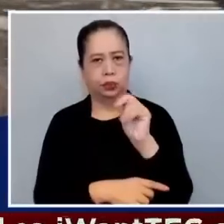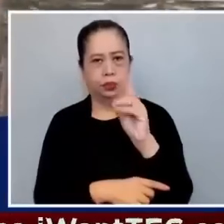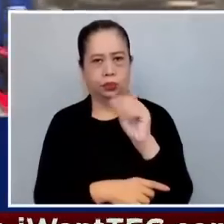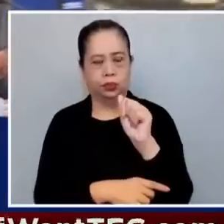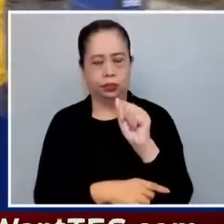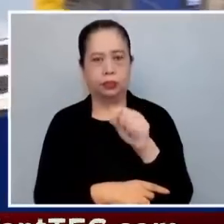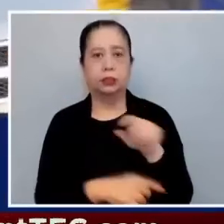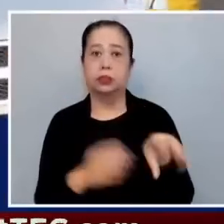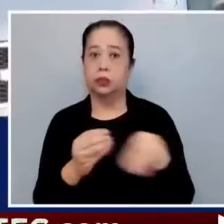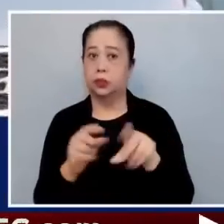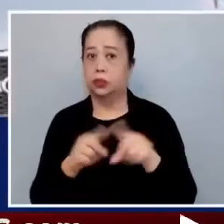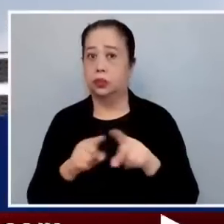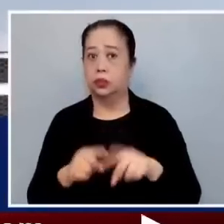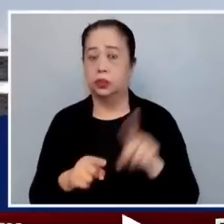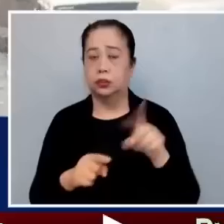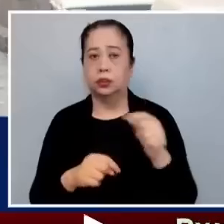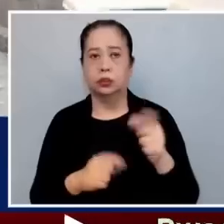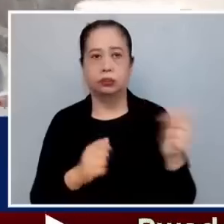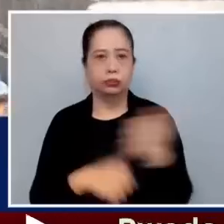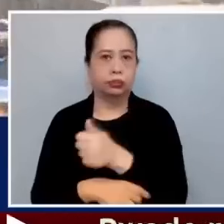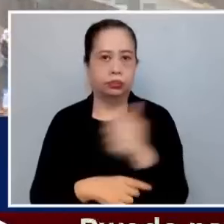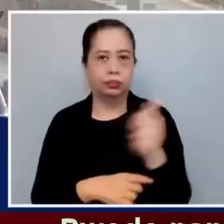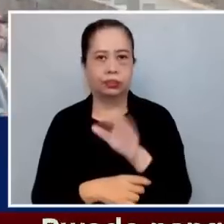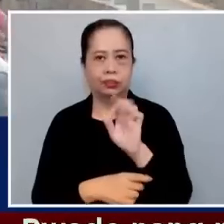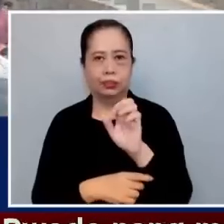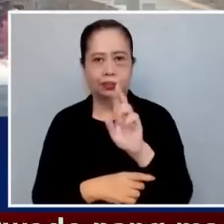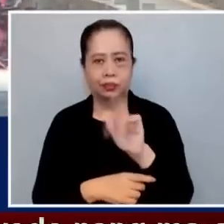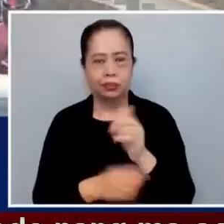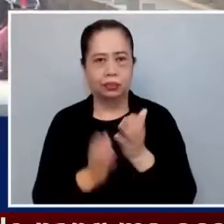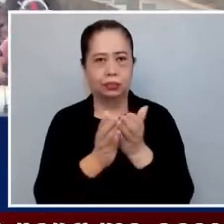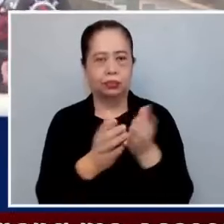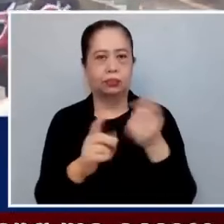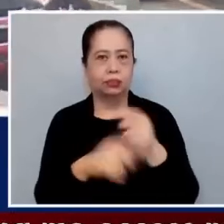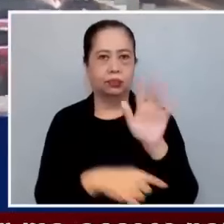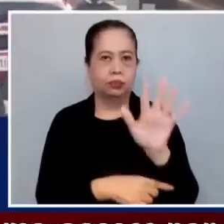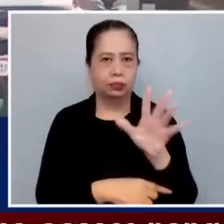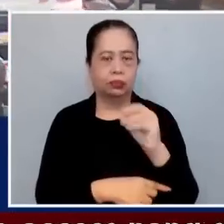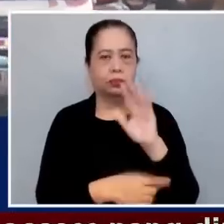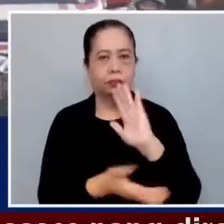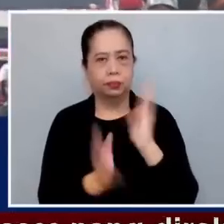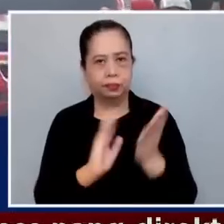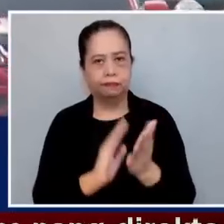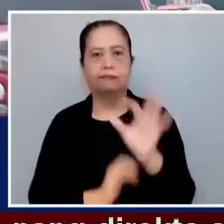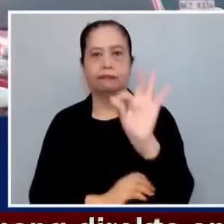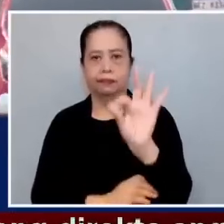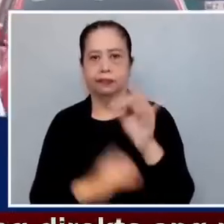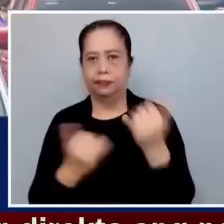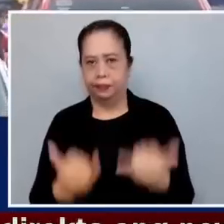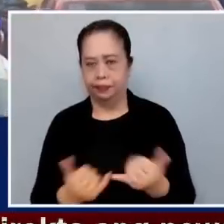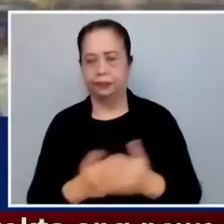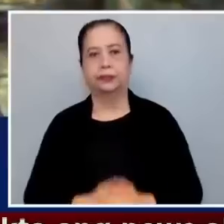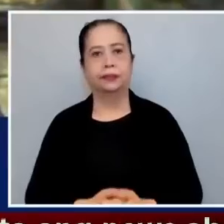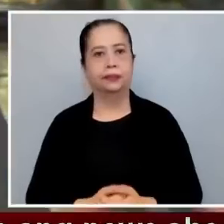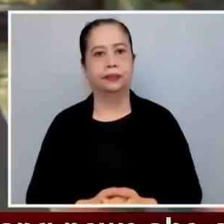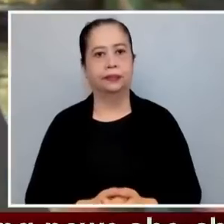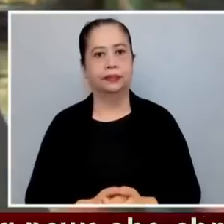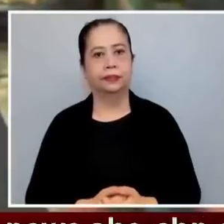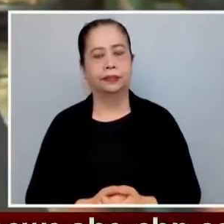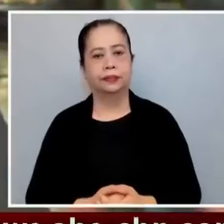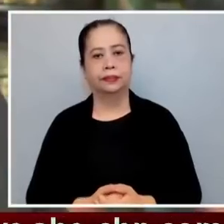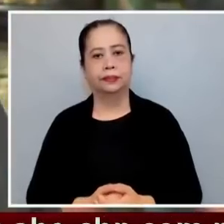din umano sila ng mga bubiyaheng ferry mula sa 5 at gagawin nilang 9 ito.